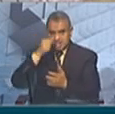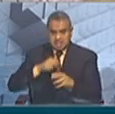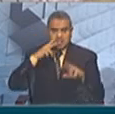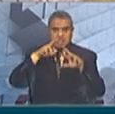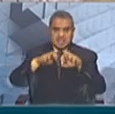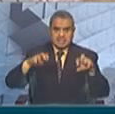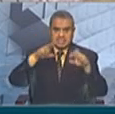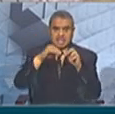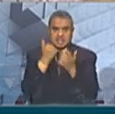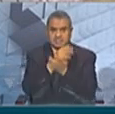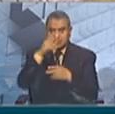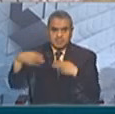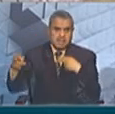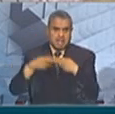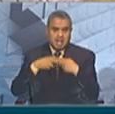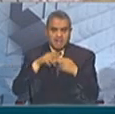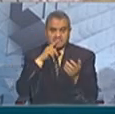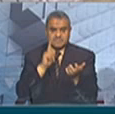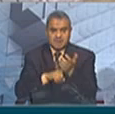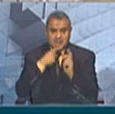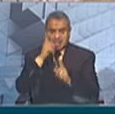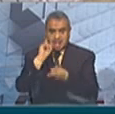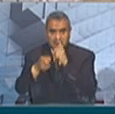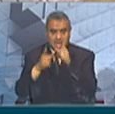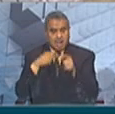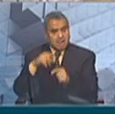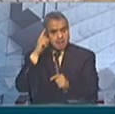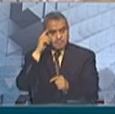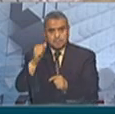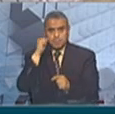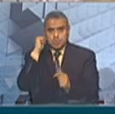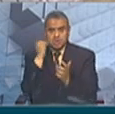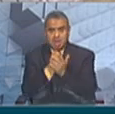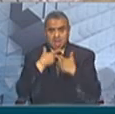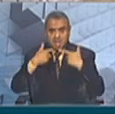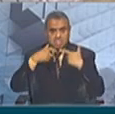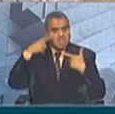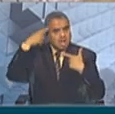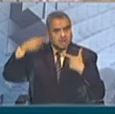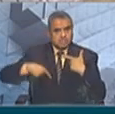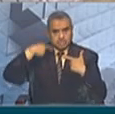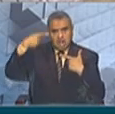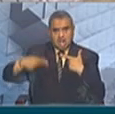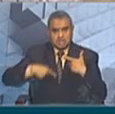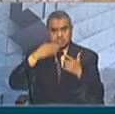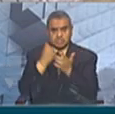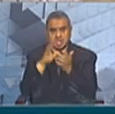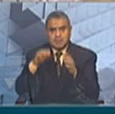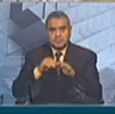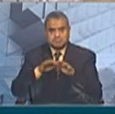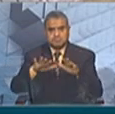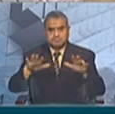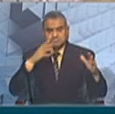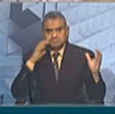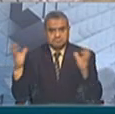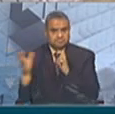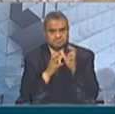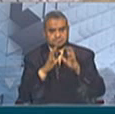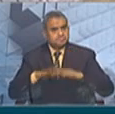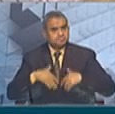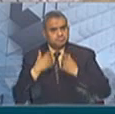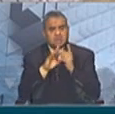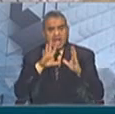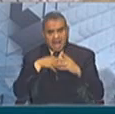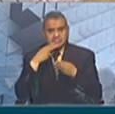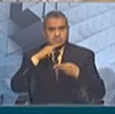رفض الميليشيات الامتثال لأوامرهم بالوقف الفوري لإطلاق النار خوفا من تشعب الاقتتال بين الميليشيات